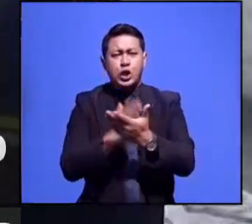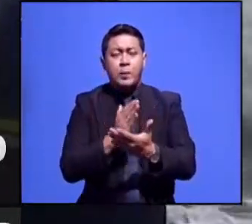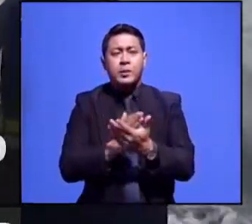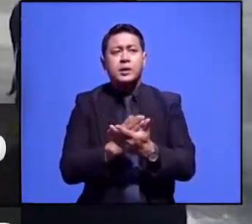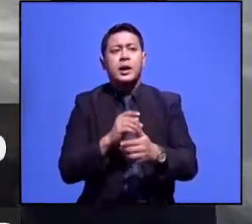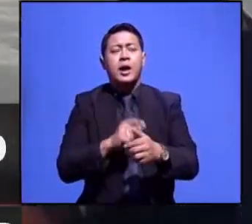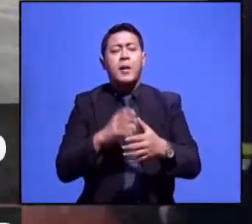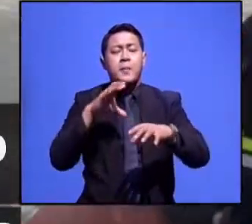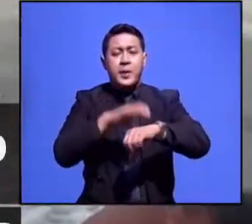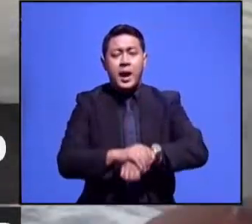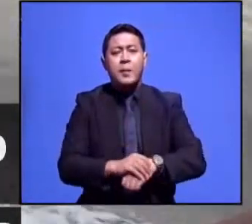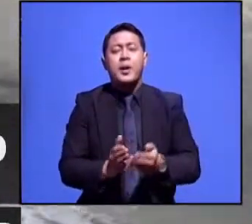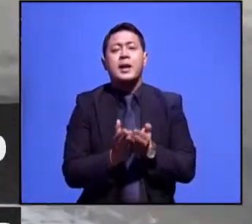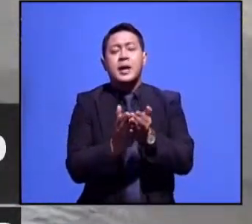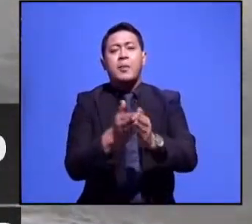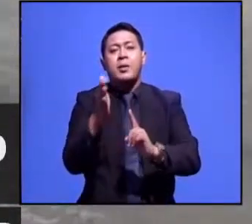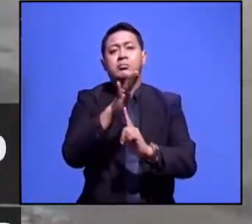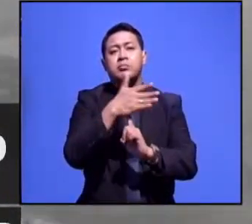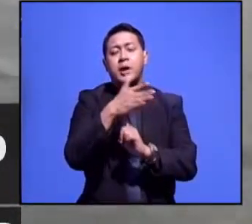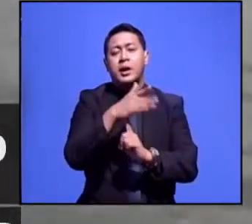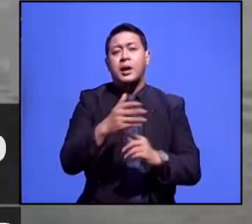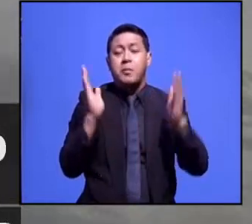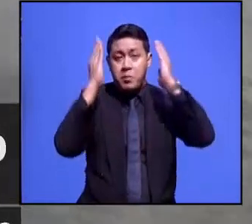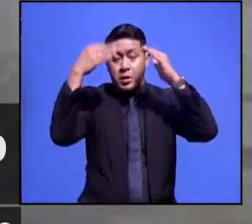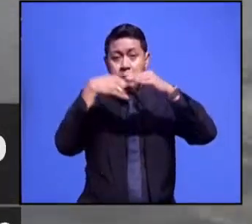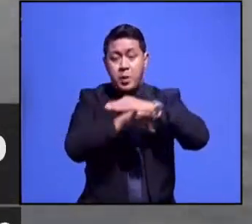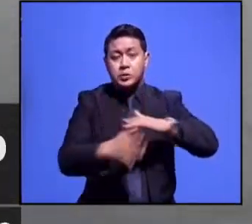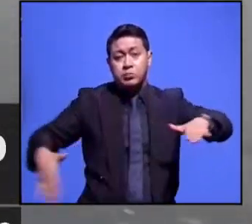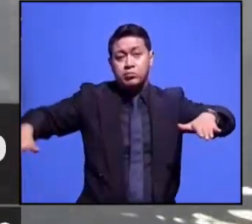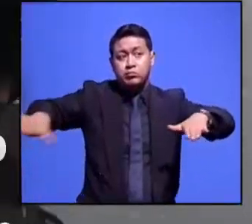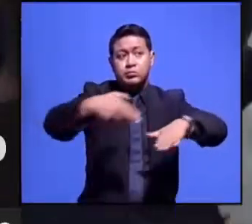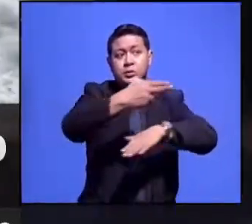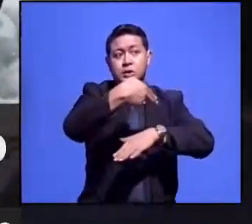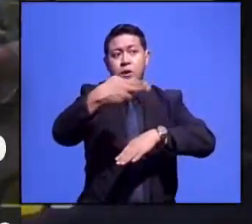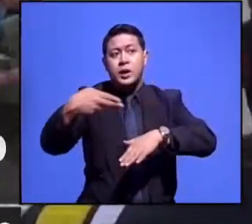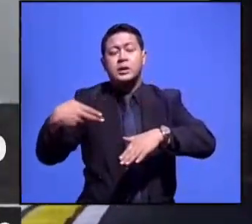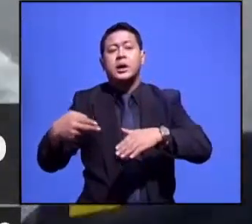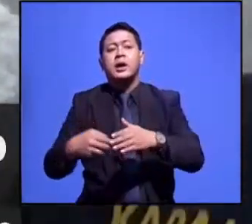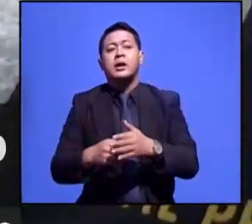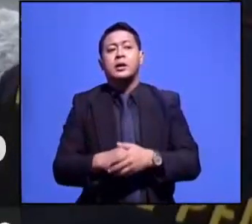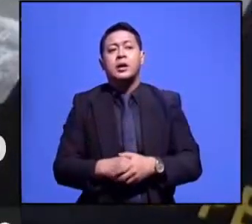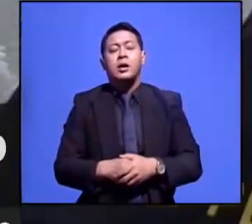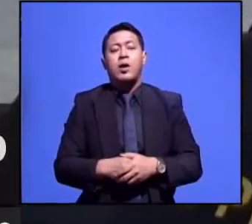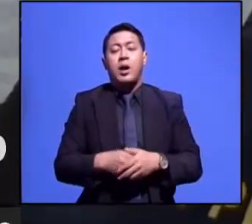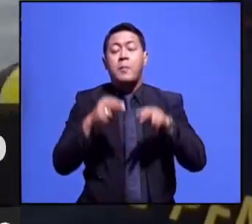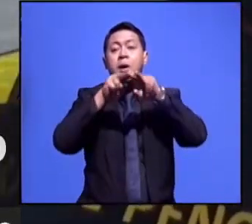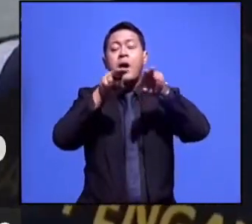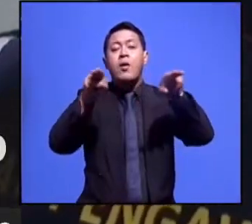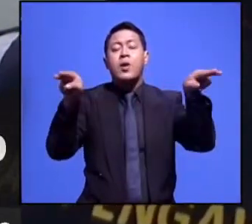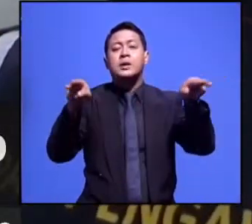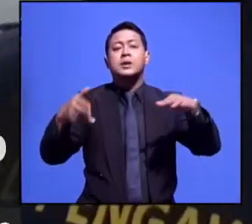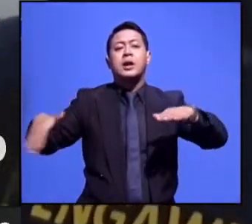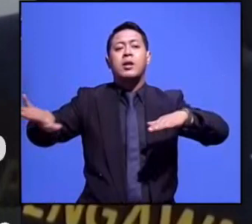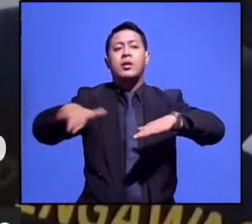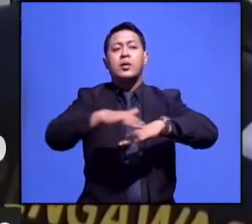Inilah detik-detik penangkapan kapal nelayan berbendera Malaysia yang memasuki wilayah perairan laut Indonesia di Selat Malaka oleh Pengawasan Sumber Daya